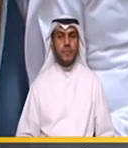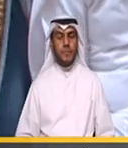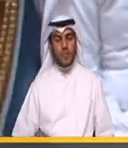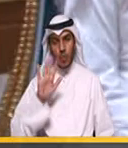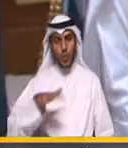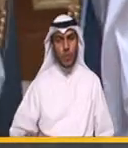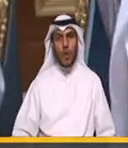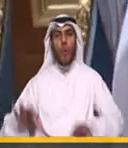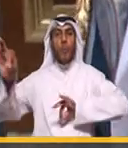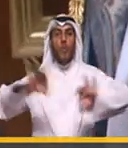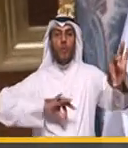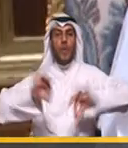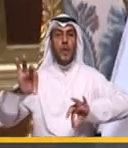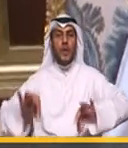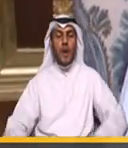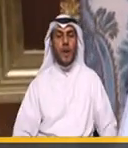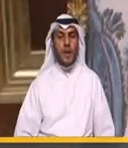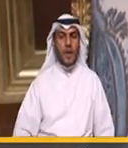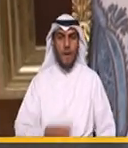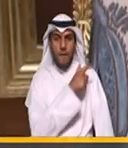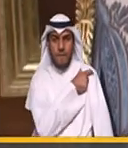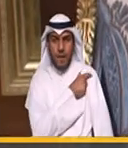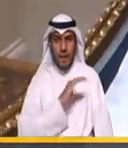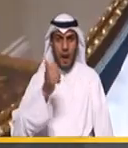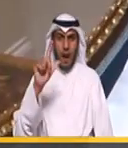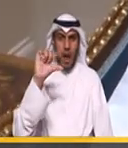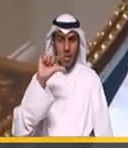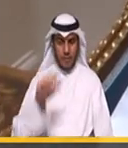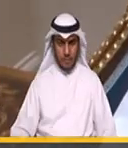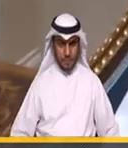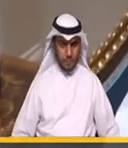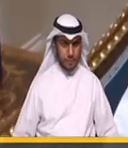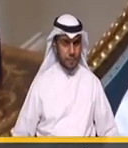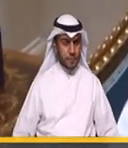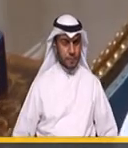المستشار بالديوان الأميري الفريق خالد عبد الله بودي.